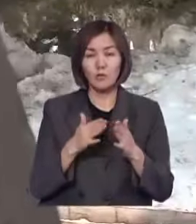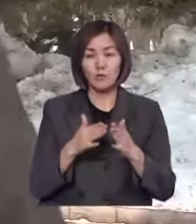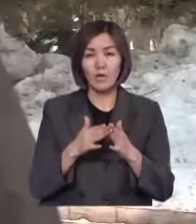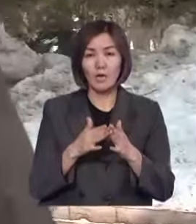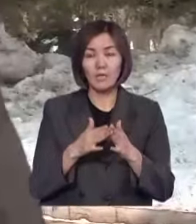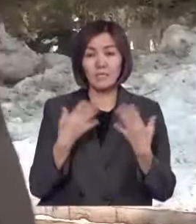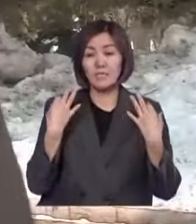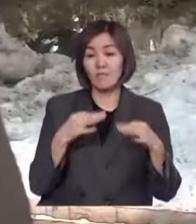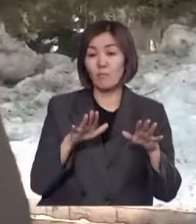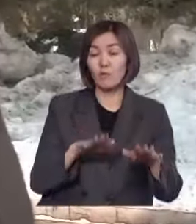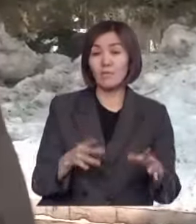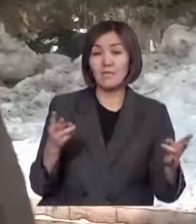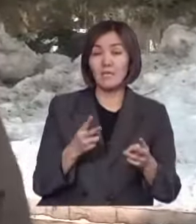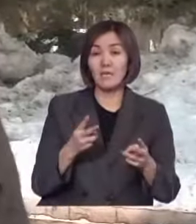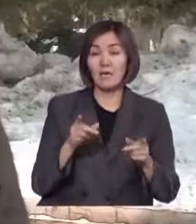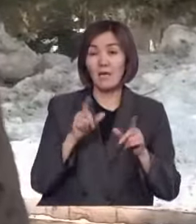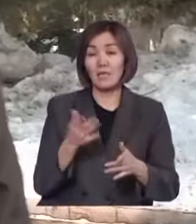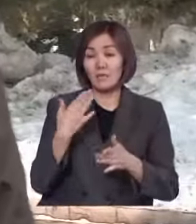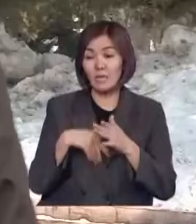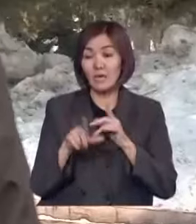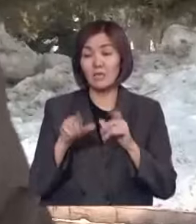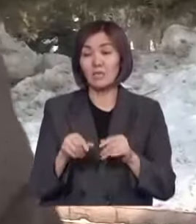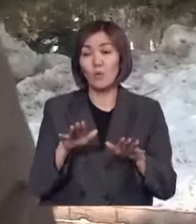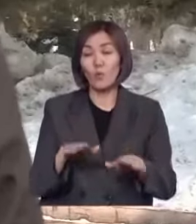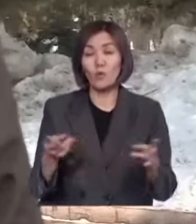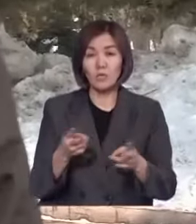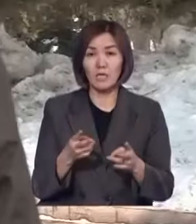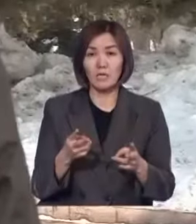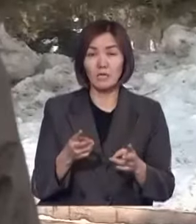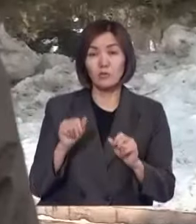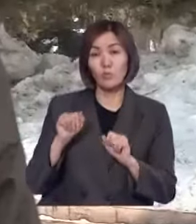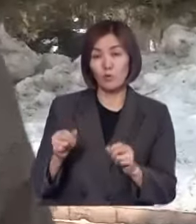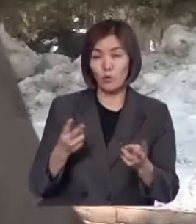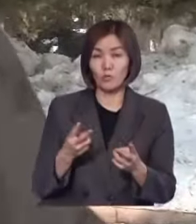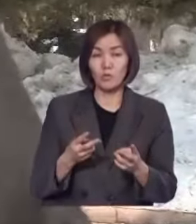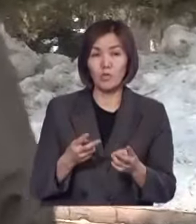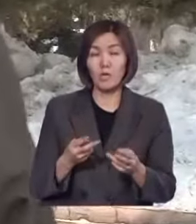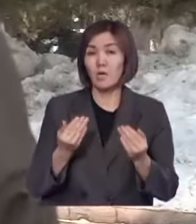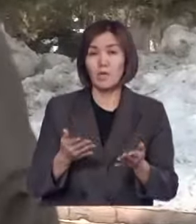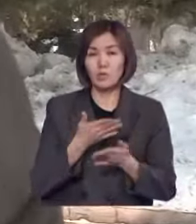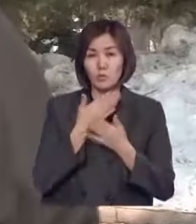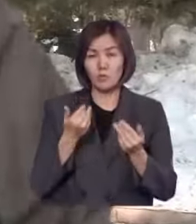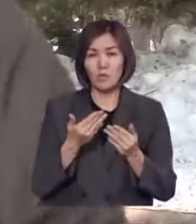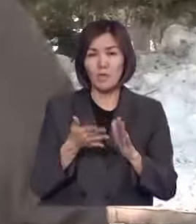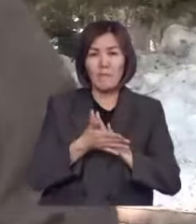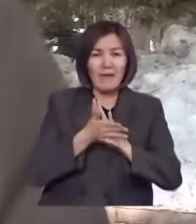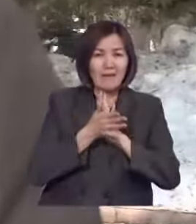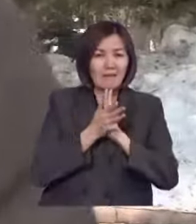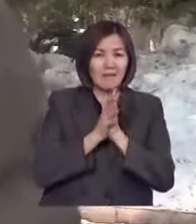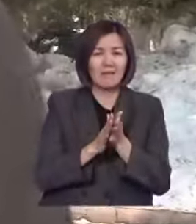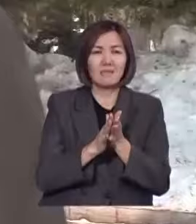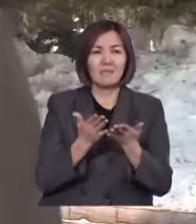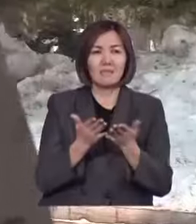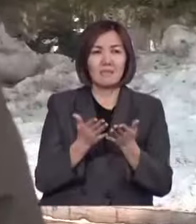болатын. Адамдар қашып шығып, далада тұрса, жанын сақтай алады. Қазір ондай жоқ. Әр жерде